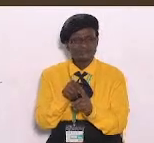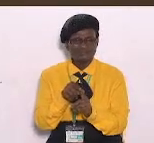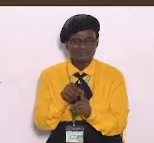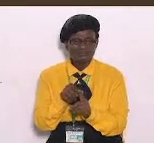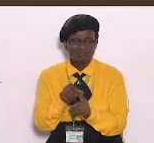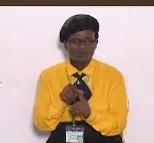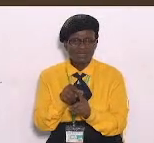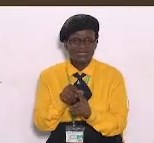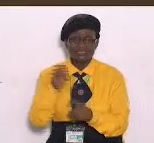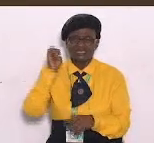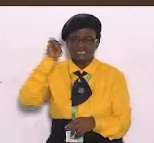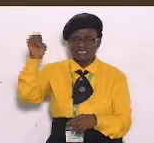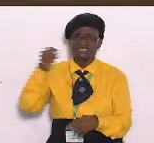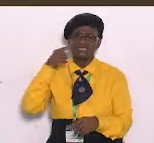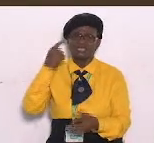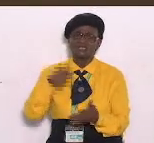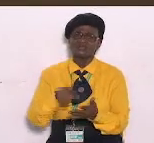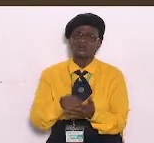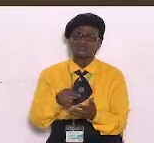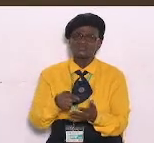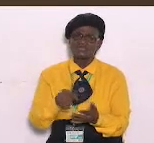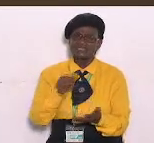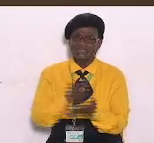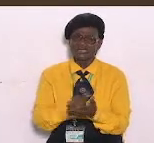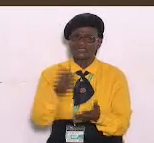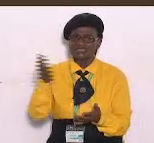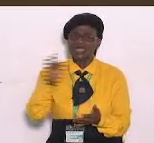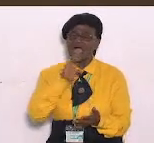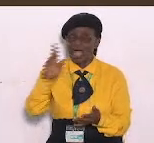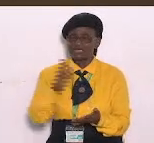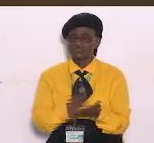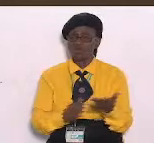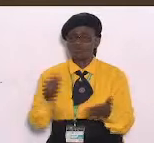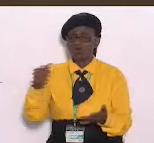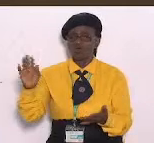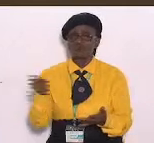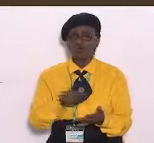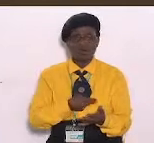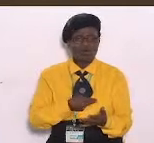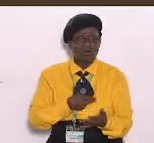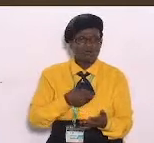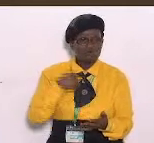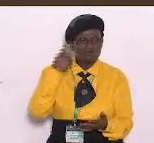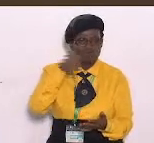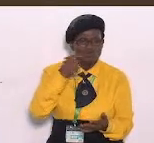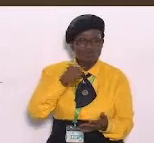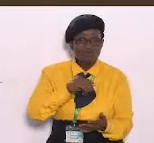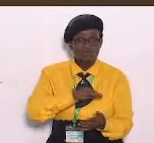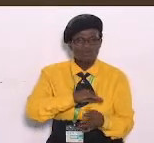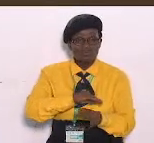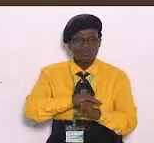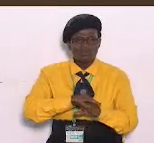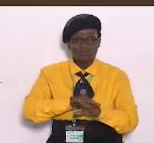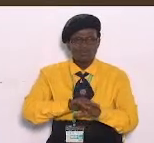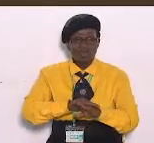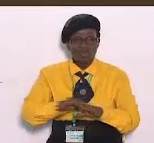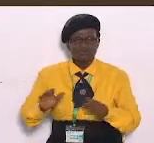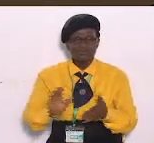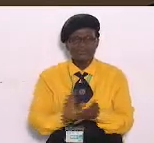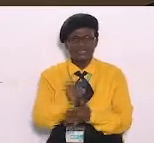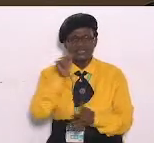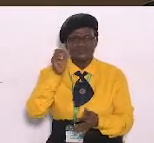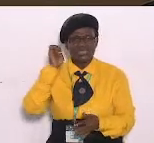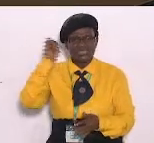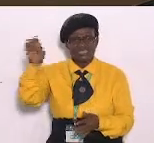puis lorsqu'il a conclu qu'il y a quelquesuns parmi nous compren il